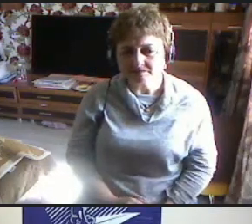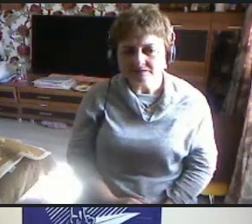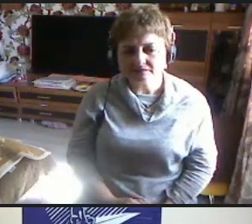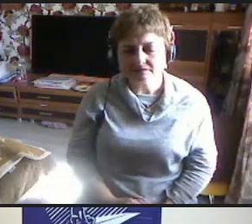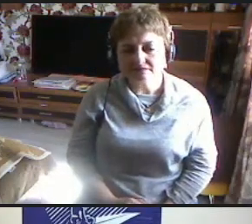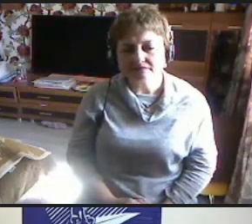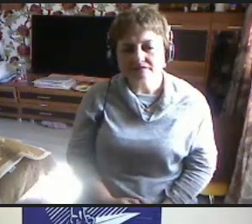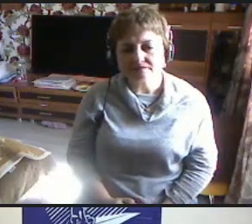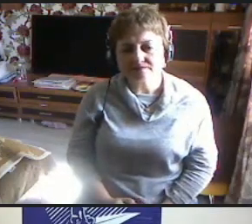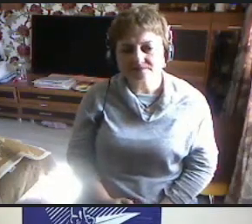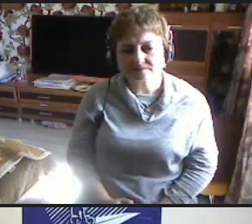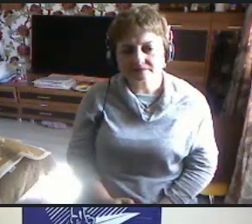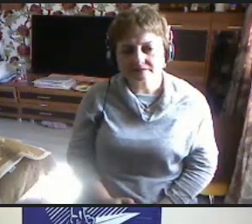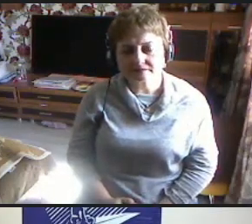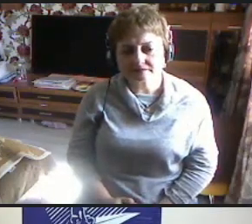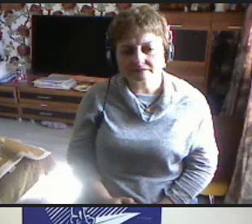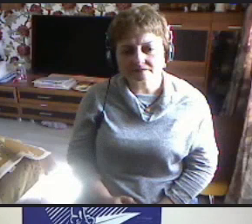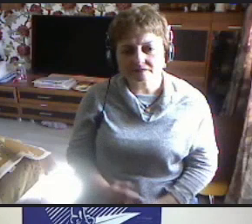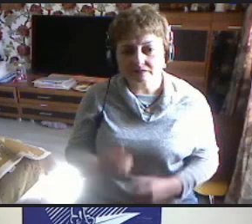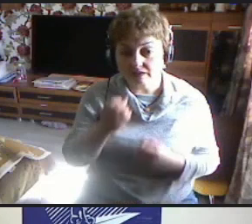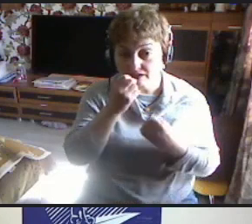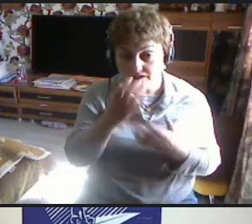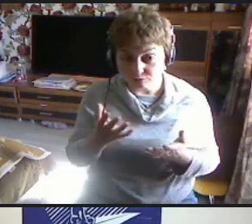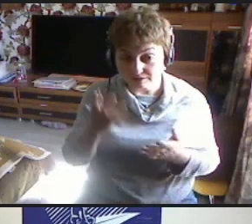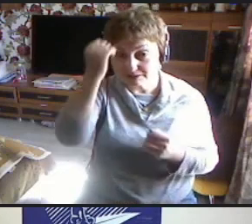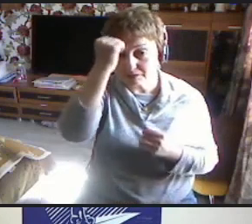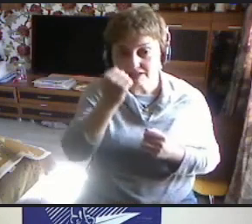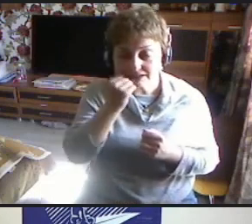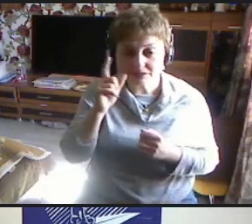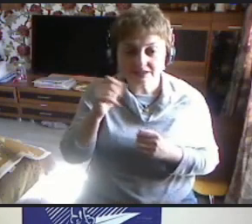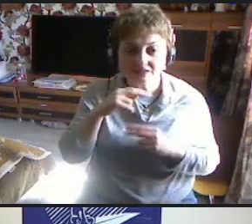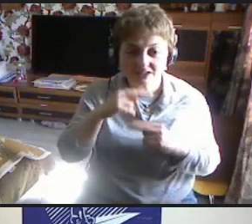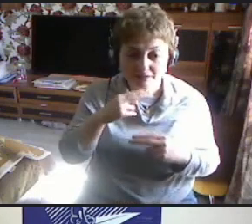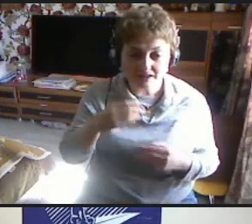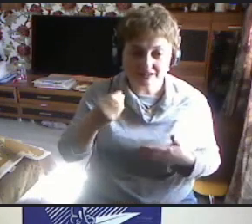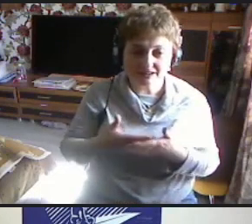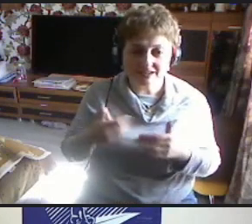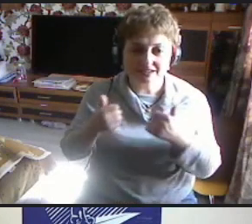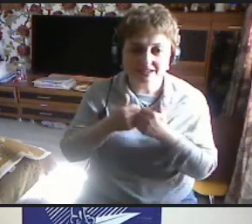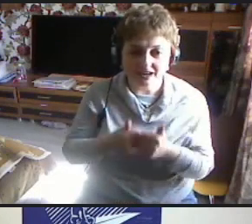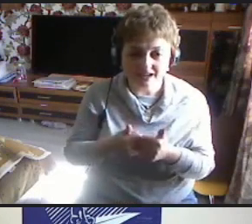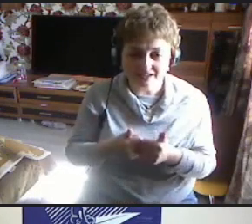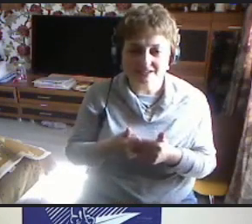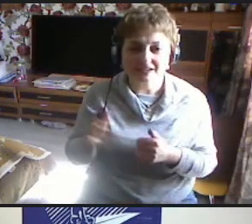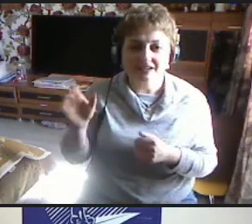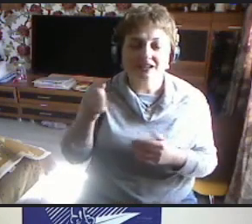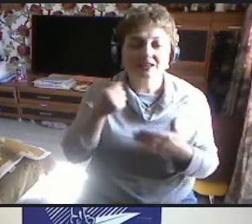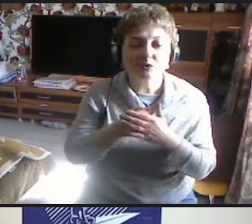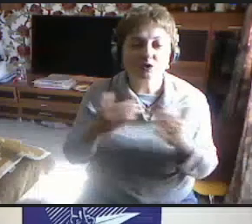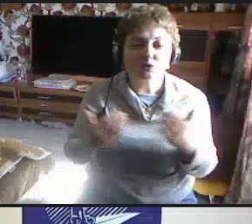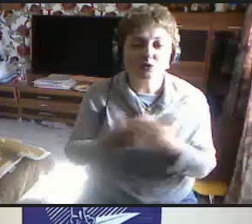Угу. Хорошо. Спасибо за внимание, дорогие коллеги. До новых встреч. Присылайте